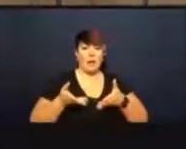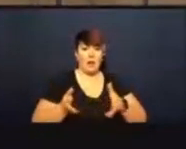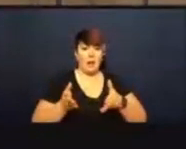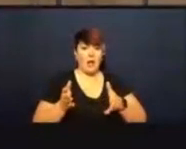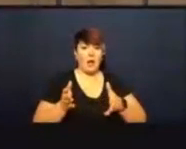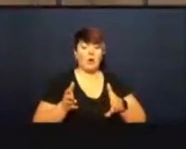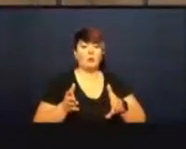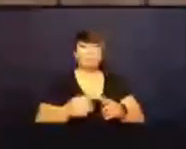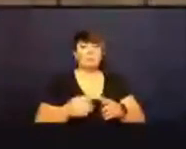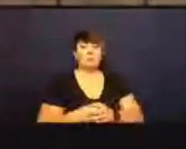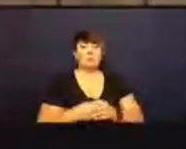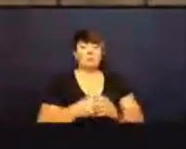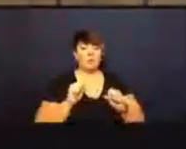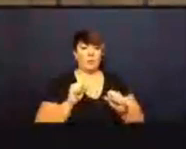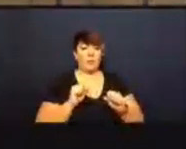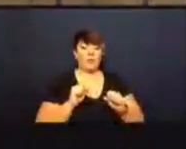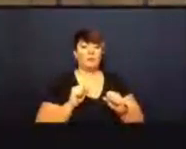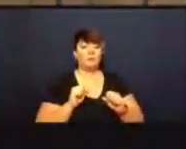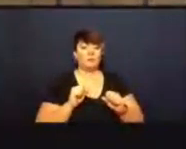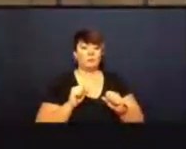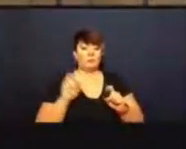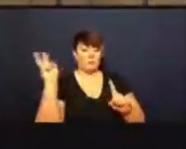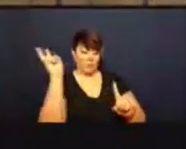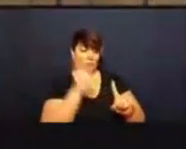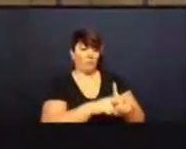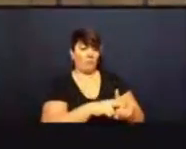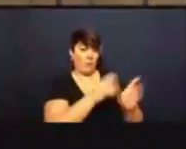Tumeweza kuongeza maradufu